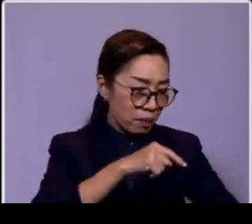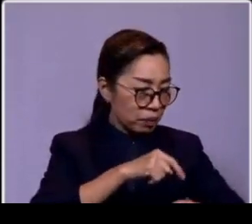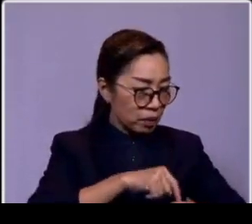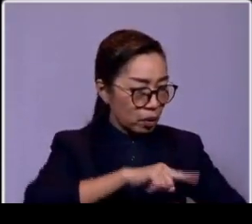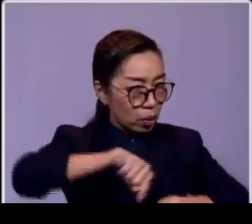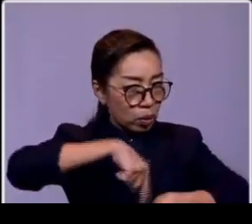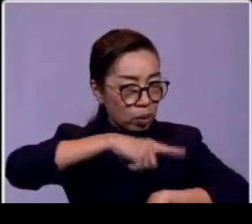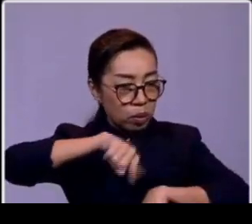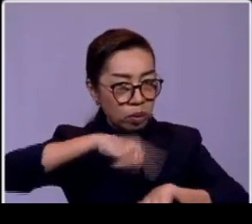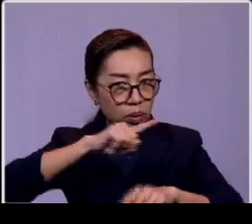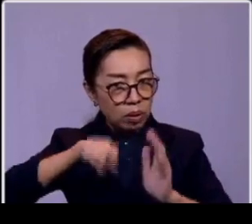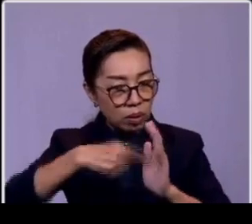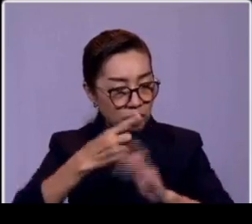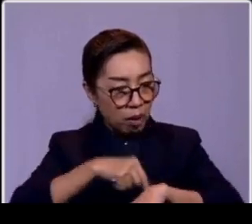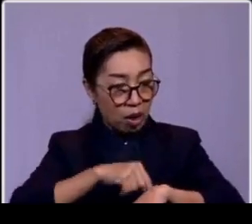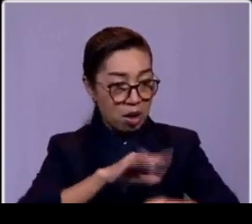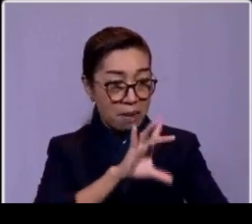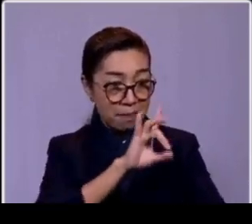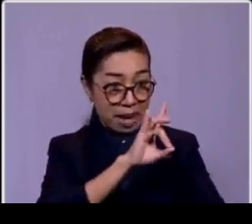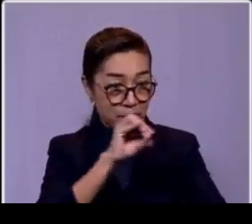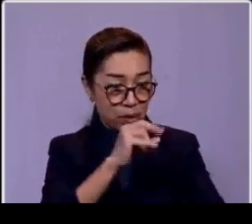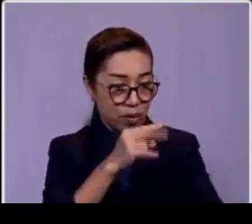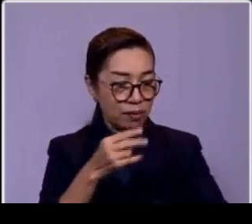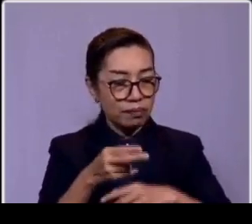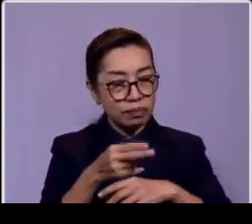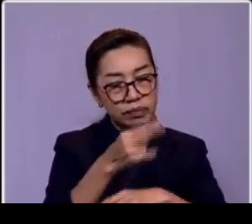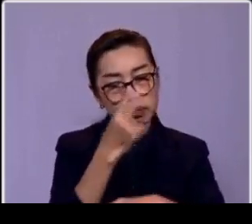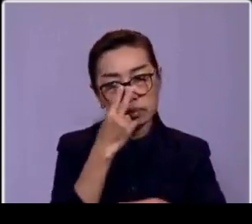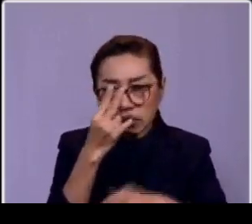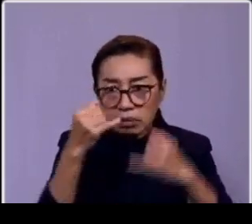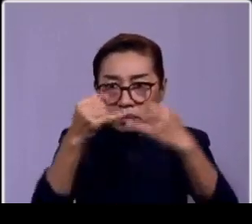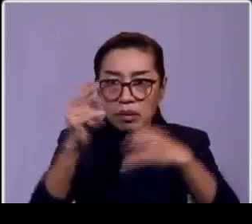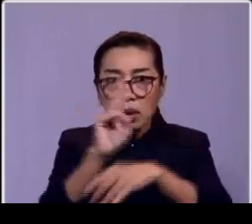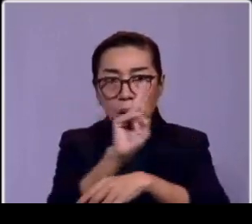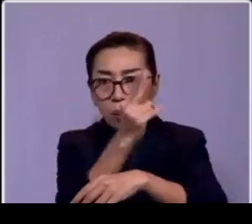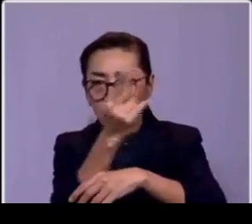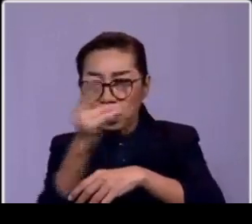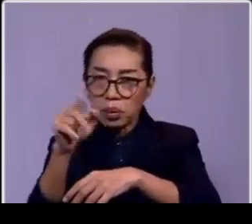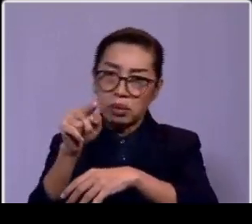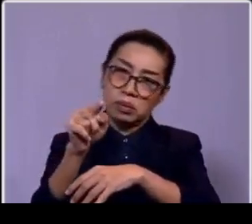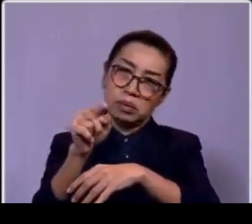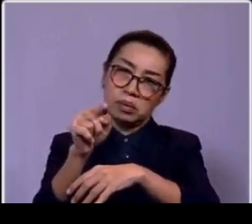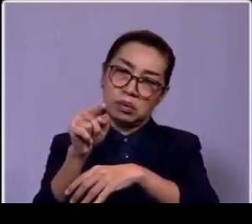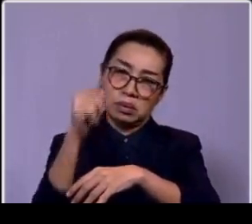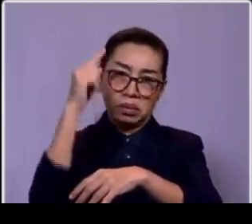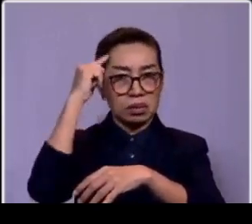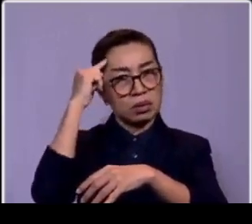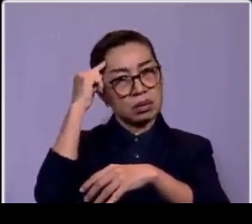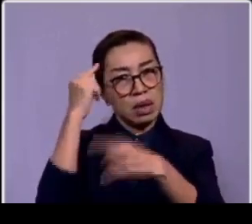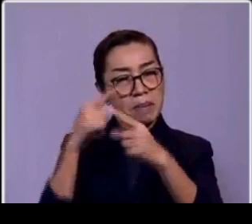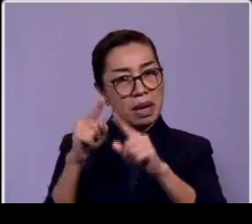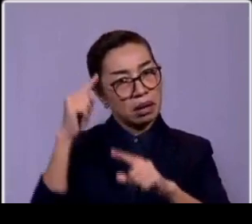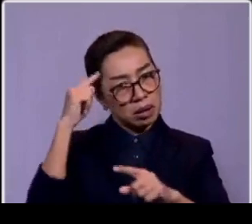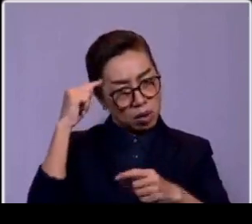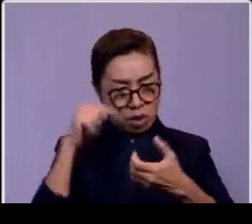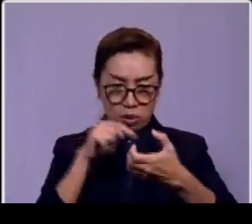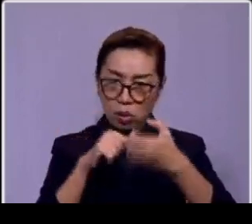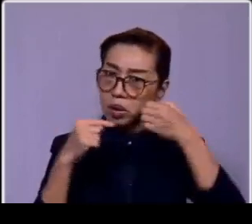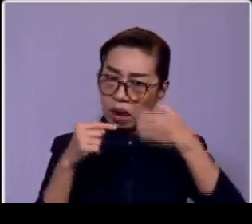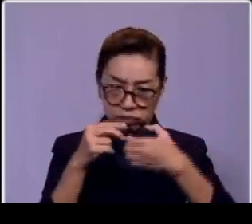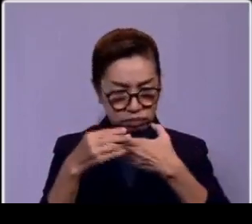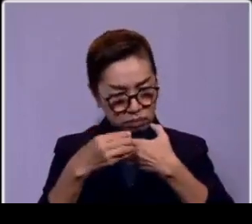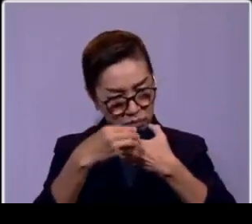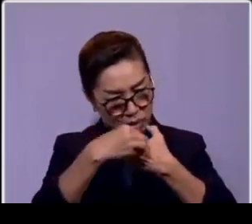นะ โอ้โหเอ๊ะไม่แน่ใจว่าโทรศัพท์มือถือเขามีอะไรติดอยู่ที่กล้องไหมนี่ก็ไม่แน่ใจแต่เหมือนมันวิ่งได้จริง